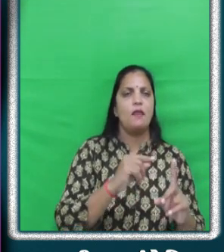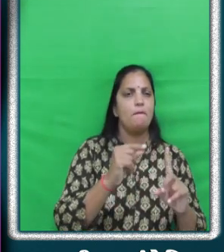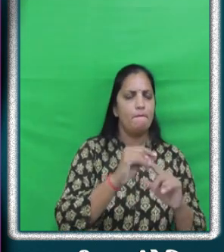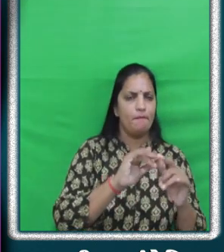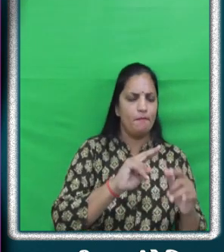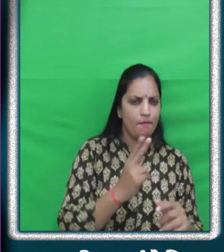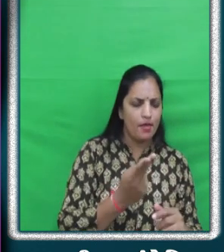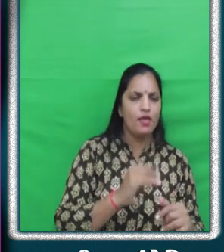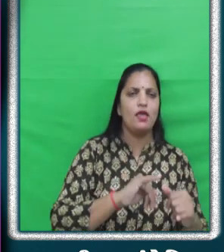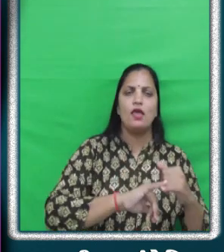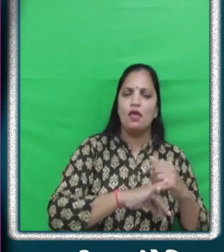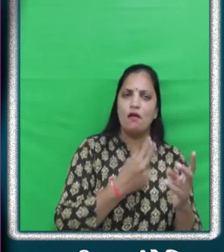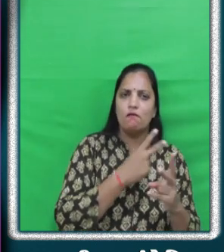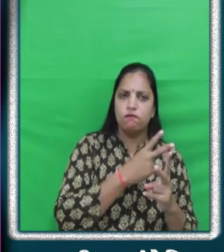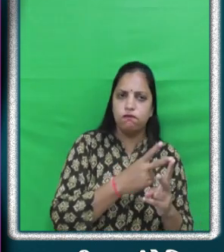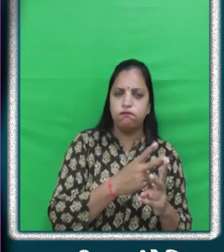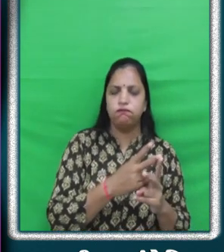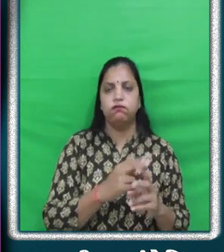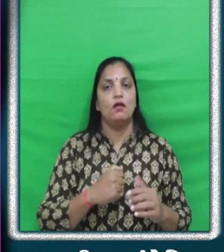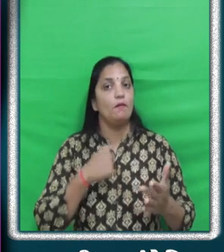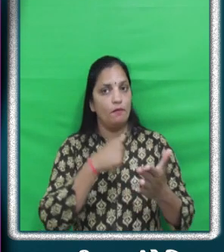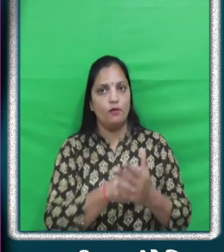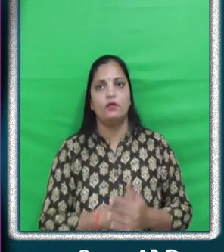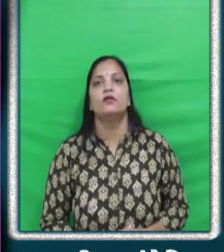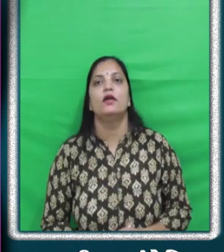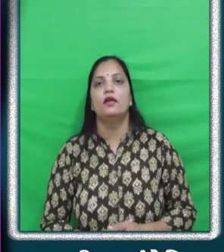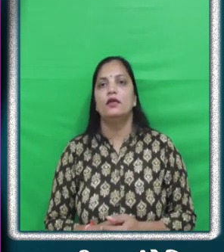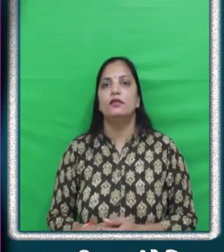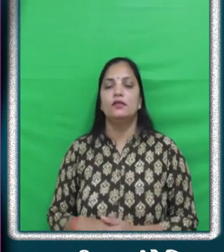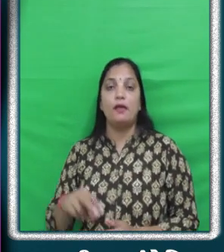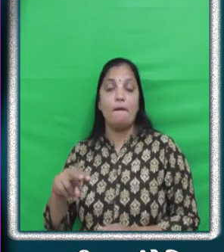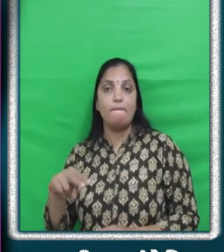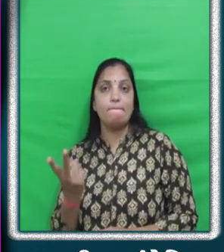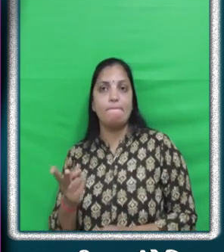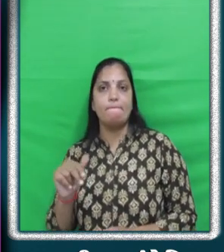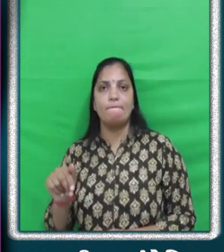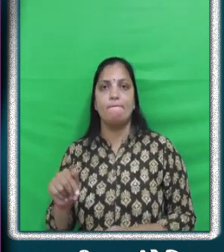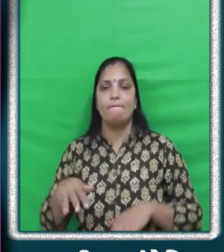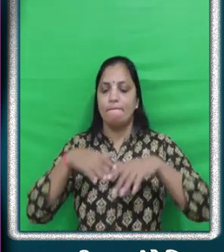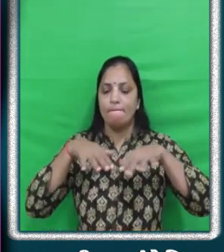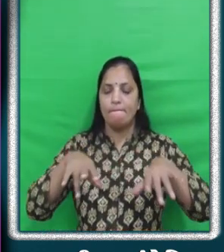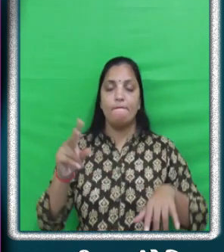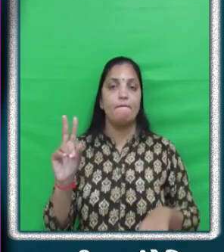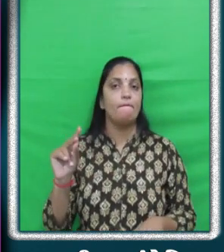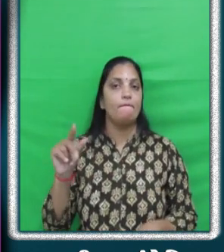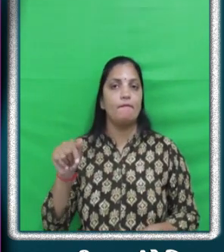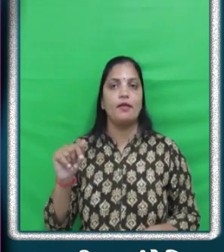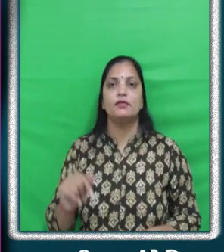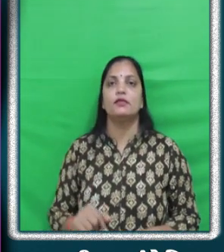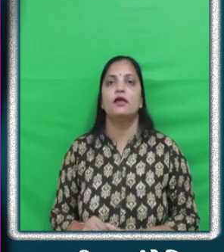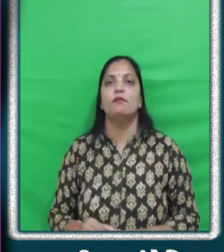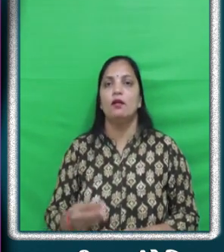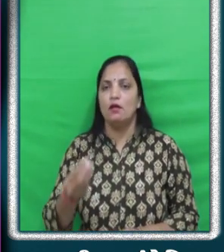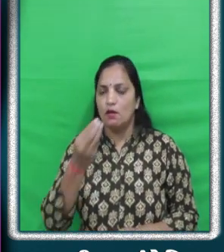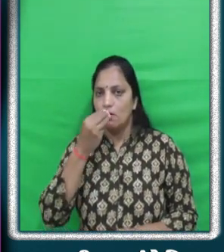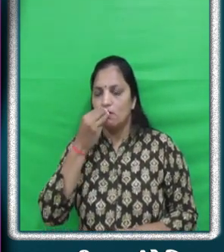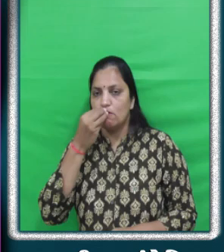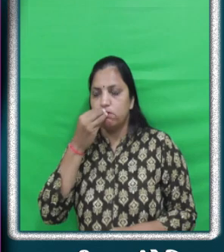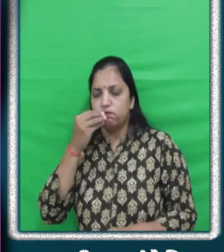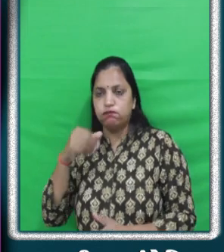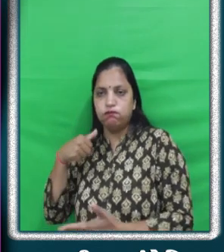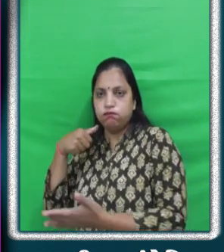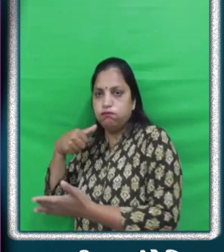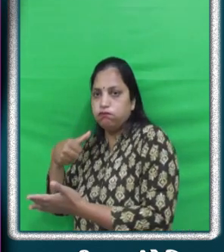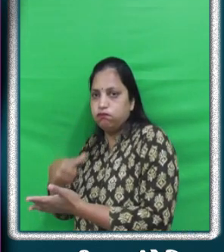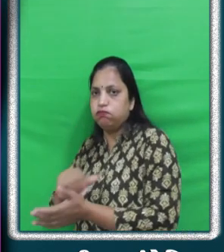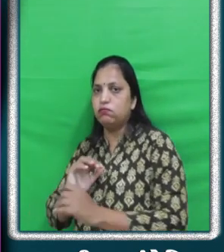જ્યારે અન્નવાહક શું કરે છે? ખોરાકનું વહન કરે છે. હવે વિદ્યાર્થી મિત્રો, જે જલવાહક જે છે તેને પાણીનું